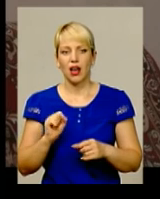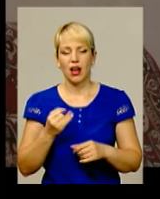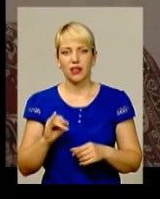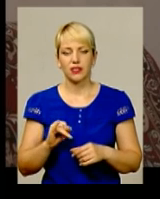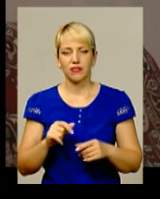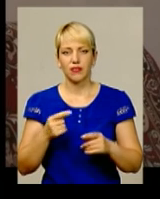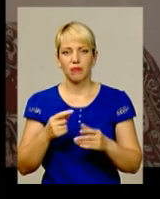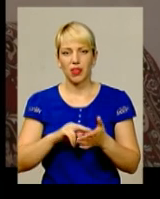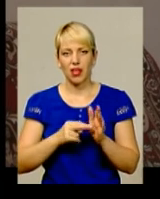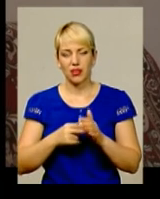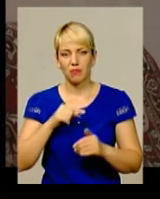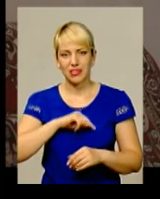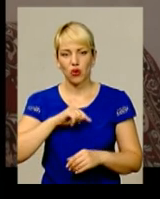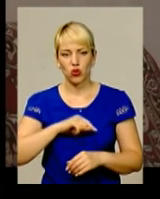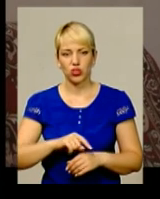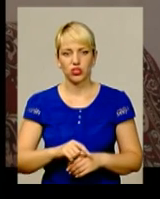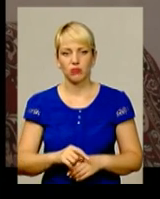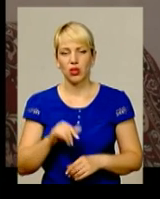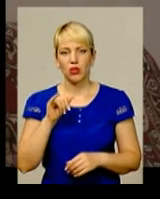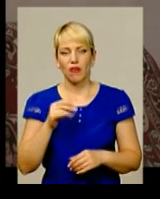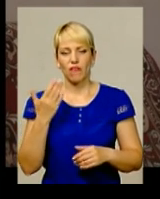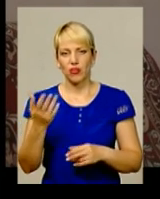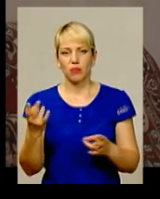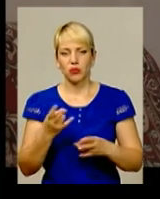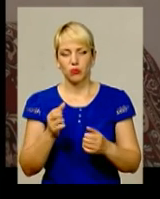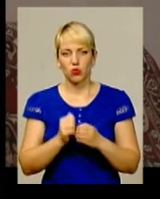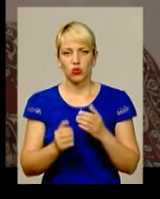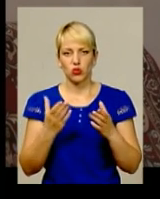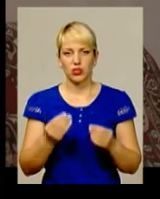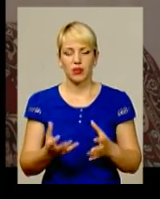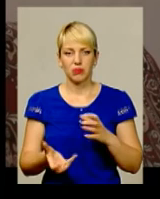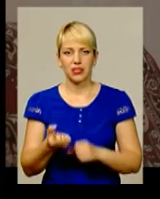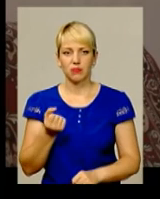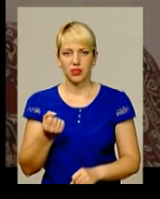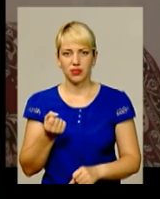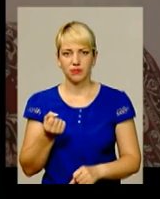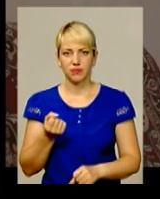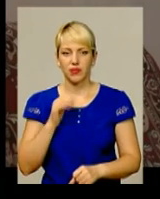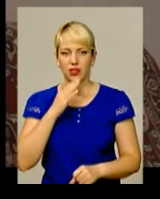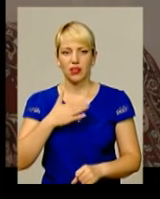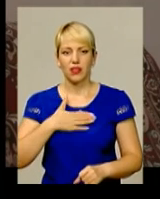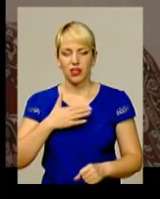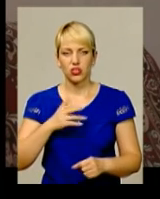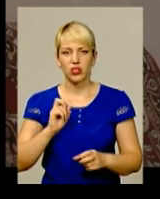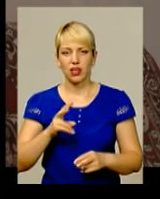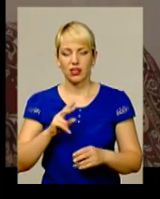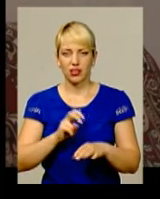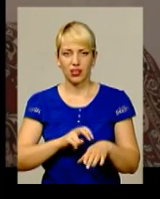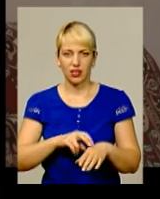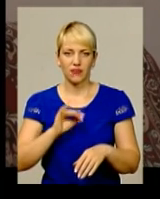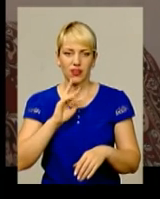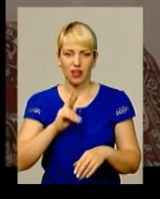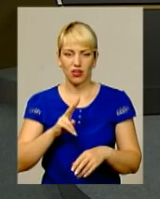й в плані психологічному. Вони потребують кожного дня підтримки нашої як лікарів, як людей.